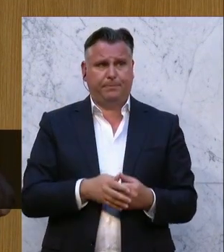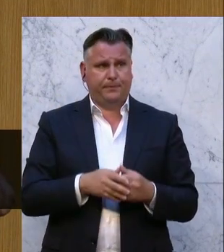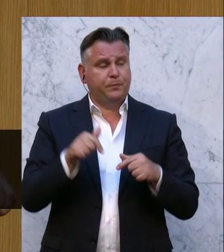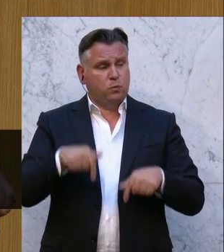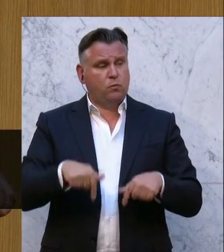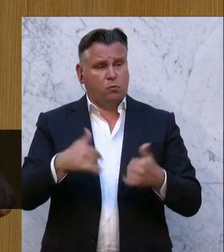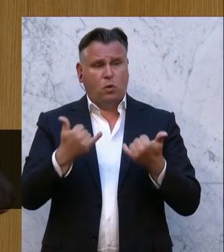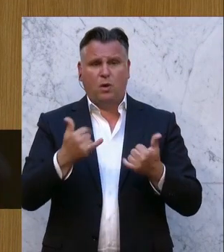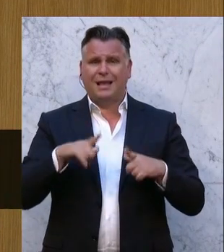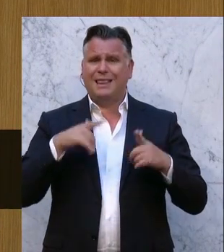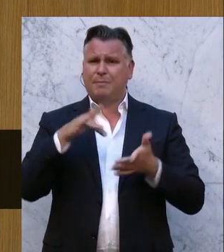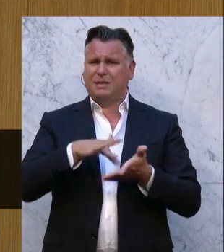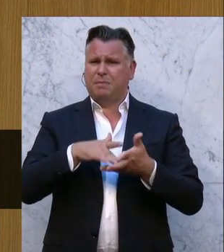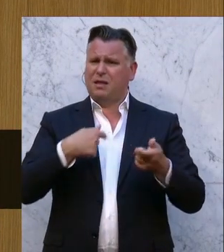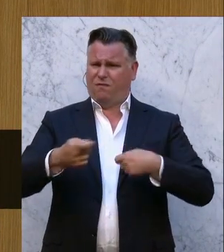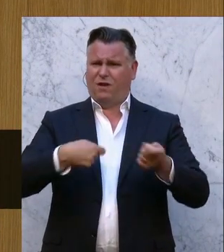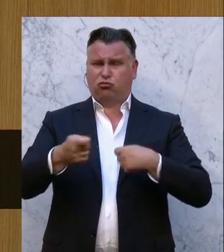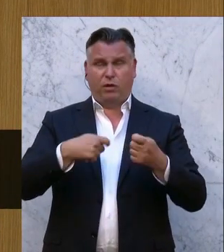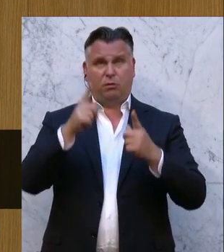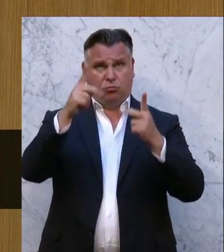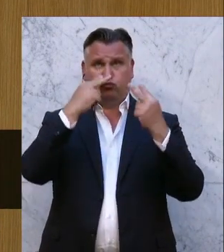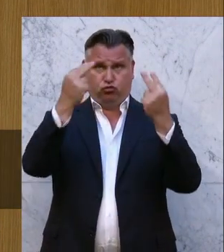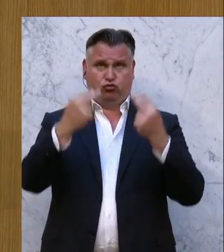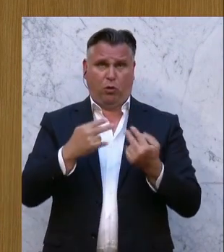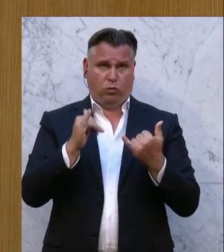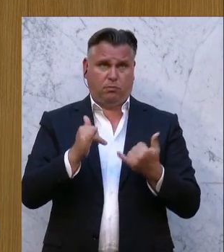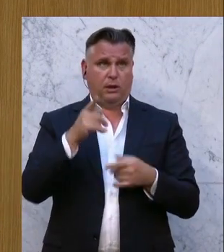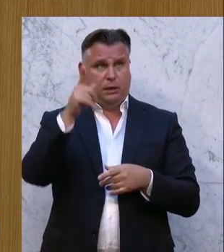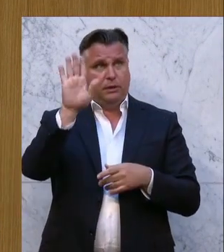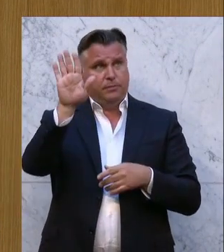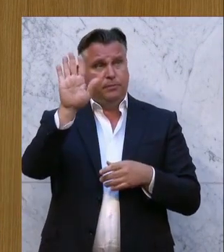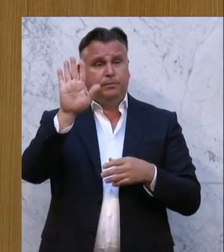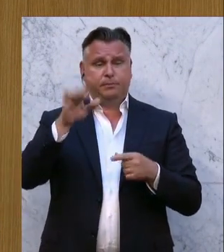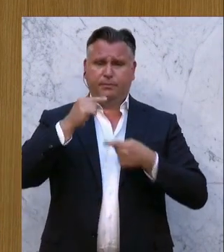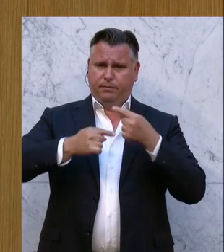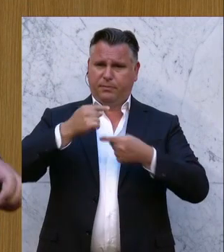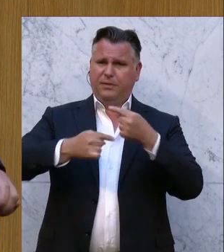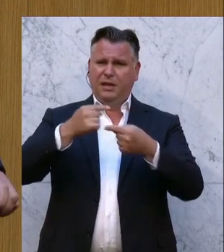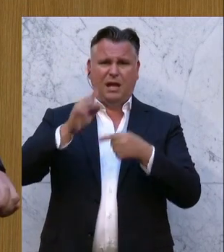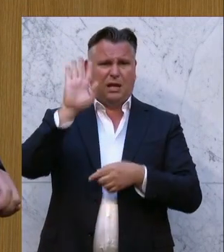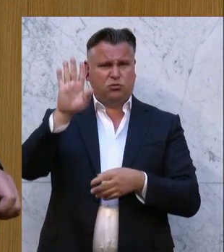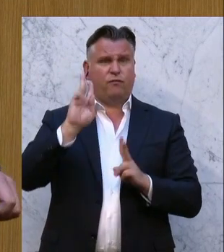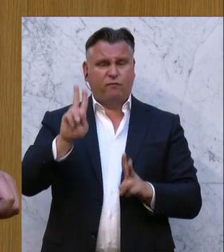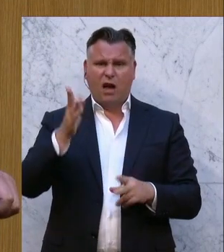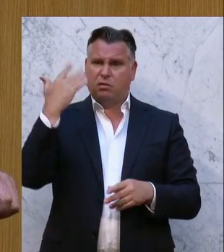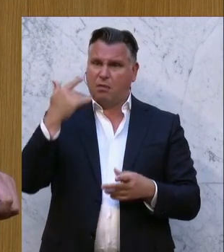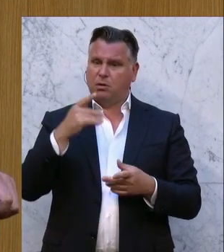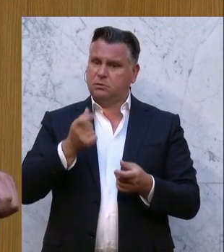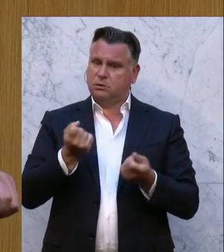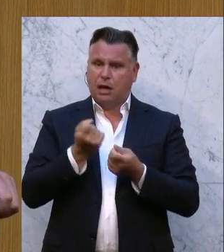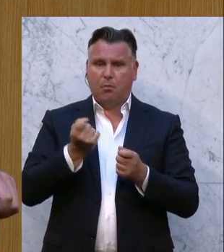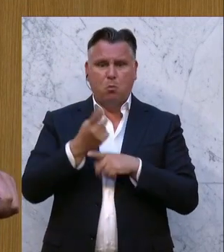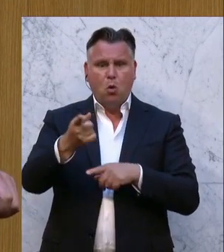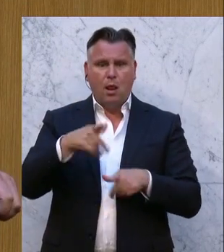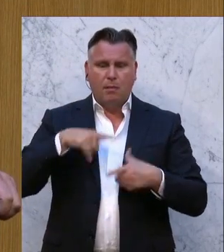zur Lebensmittelverschwendung auch teilhaben, denn Sie kommen aus einer Generation, wo es noch eine Sünde war, etwas